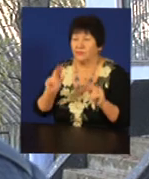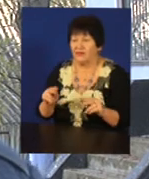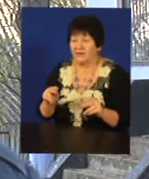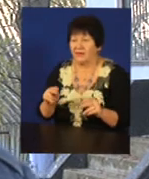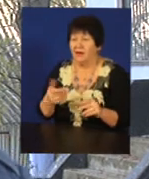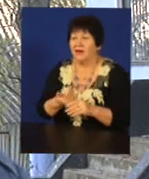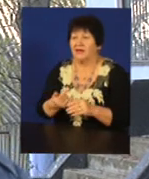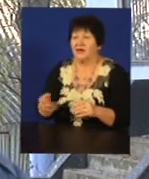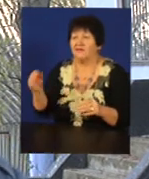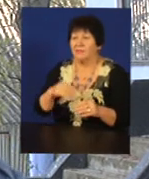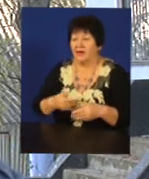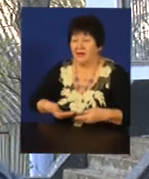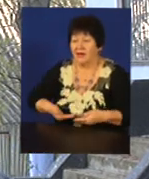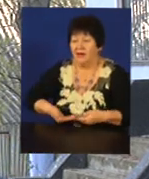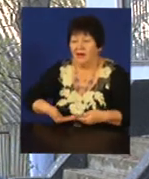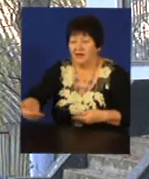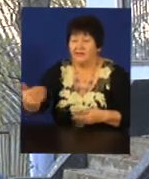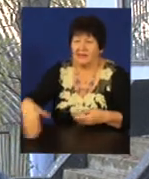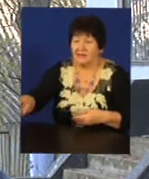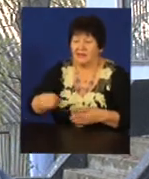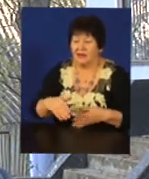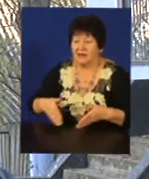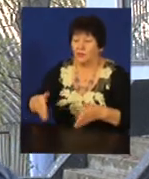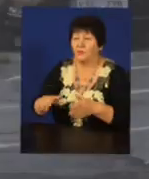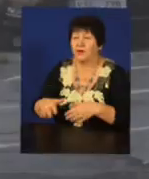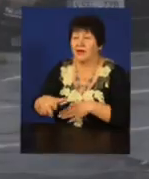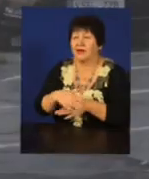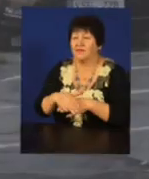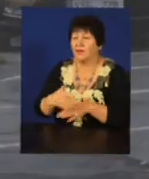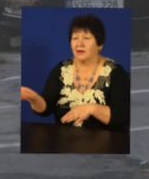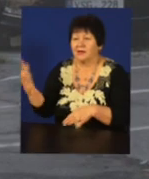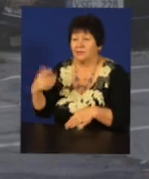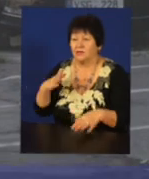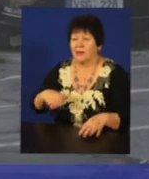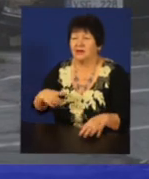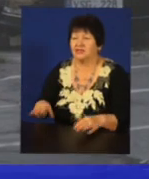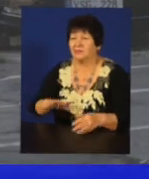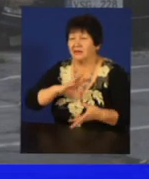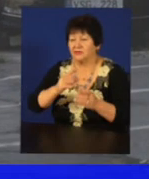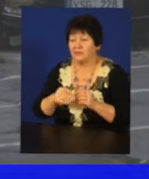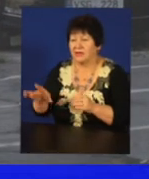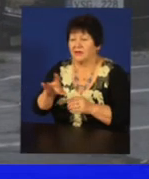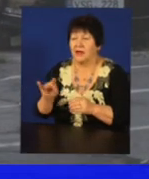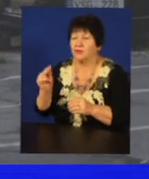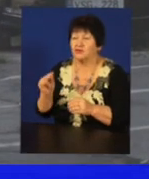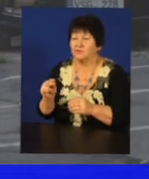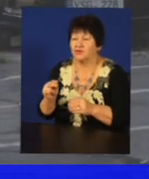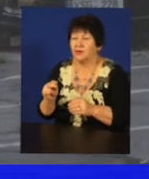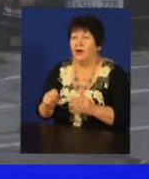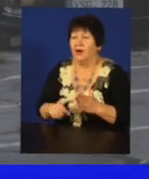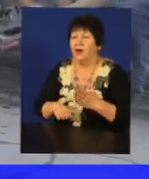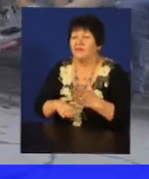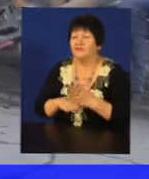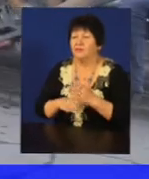o să avem integral asfaltate aceste drumuri naționale care de mult timp le-am așteptat. În total, pe raionul Cimișlia, din Fondul